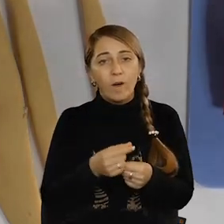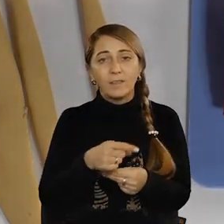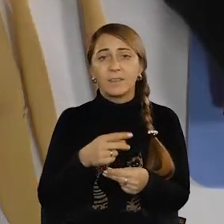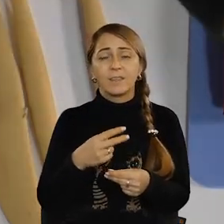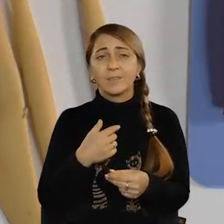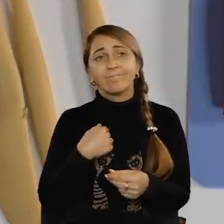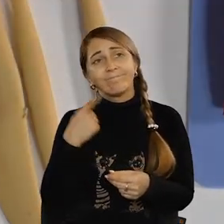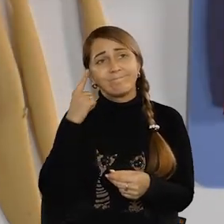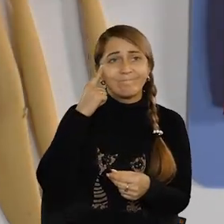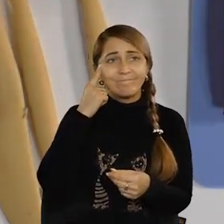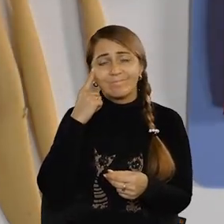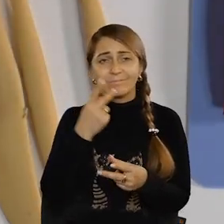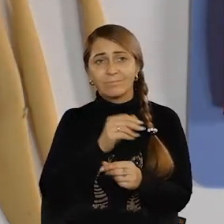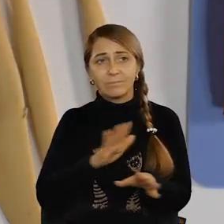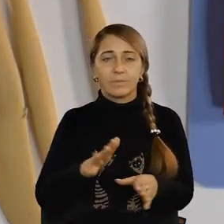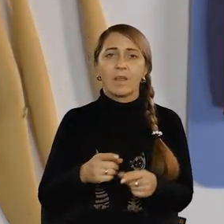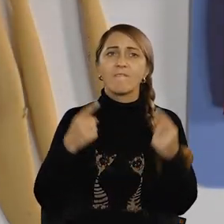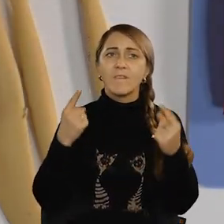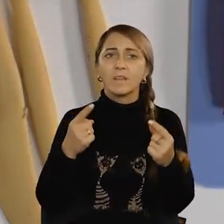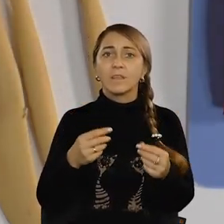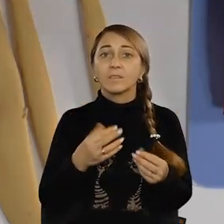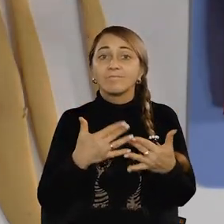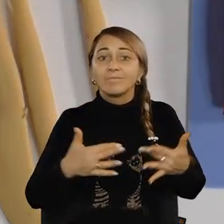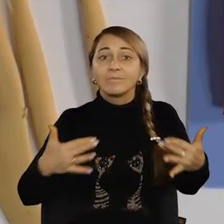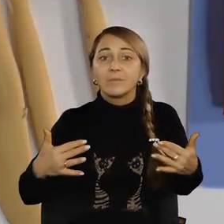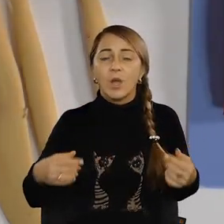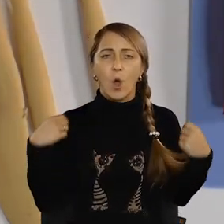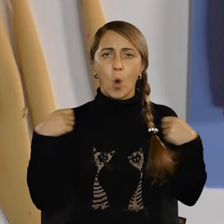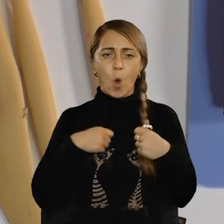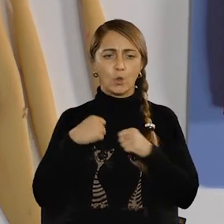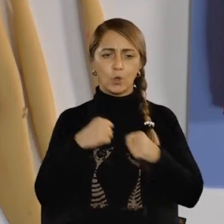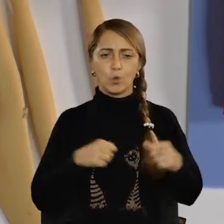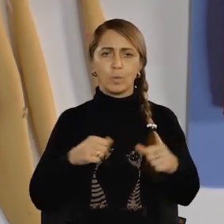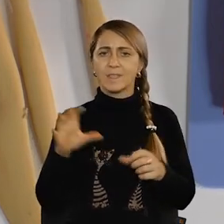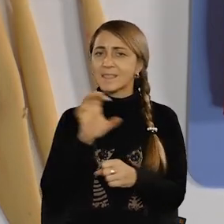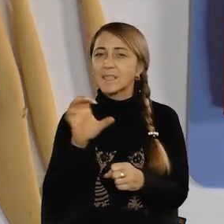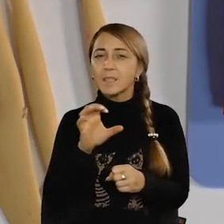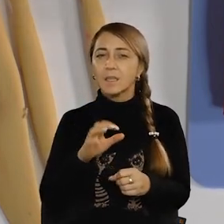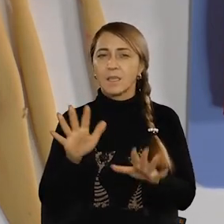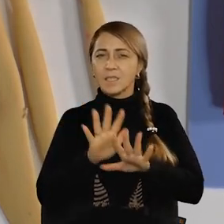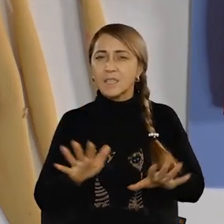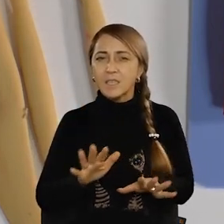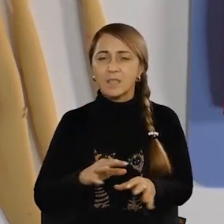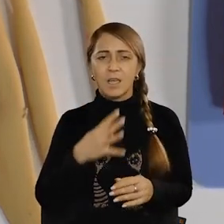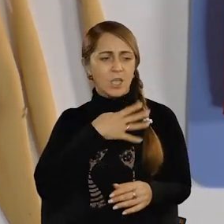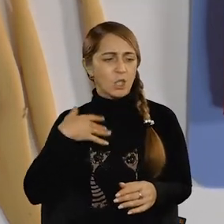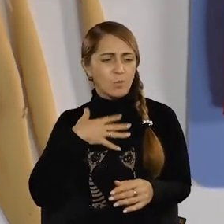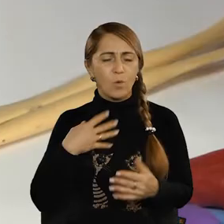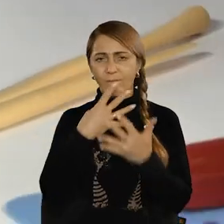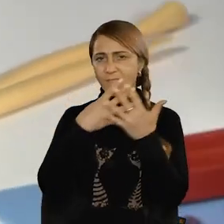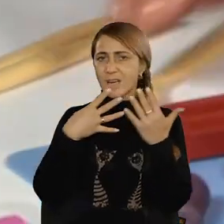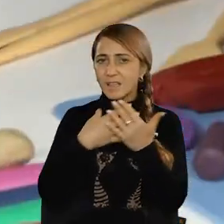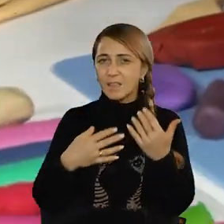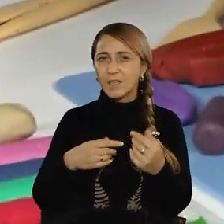не наважилася. Величезна кількість класичних костюмів – сині, сірі, смугасті та в